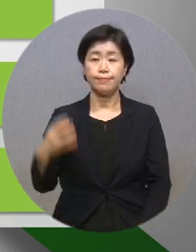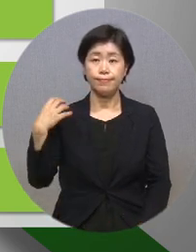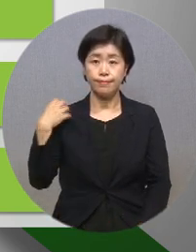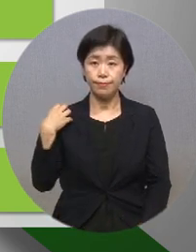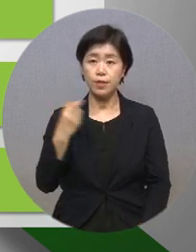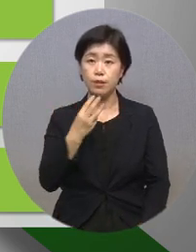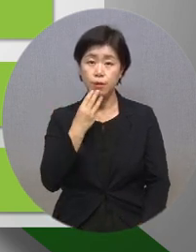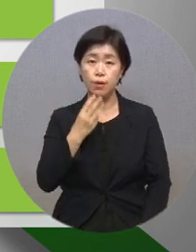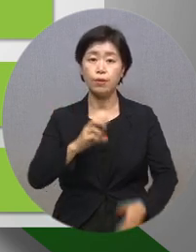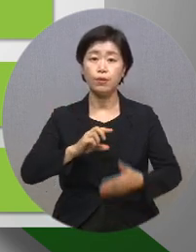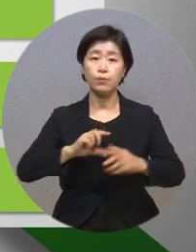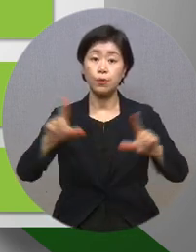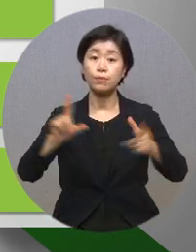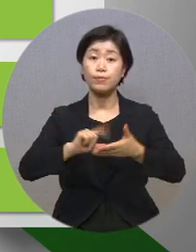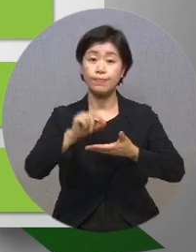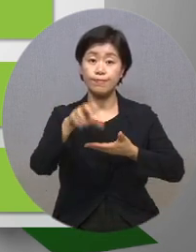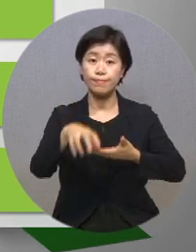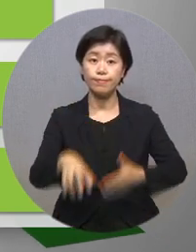담당지사는 서울 동부지사입니다.